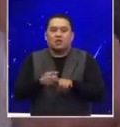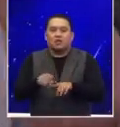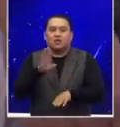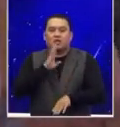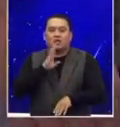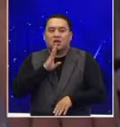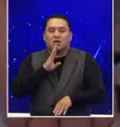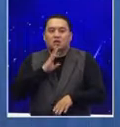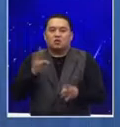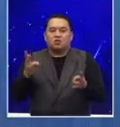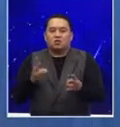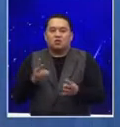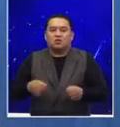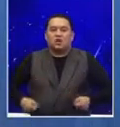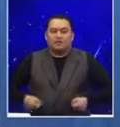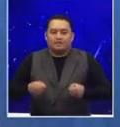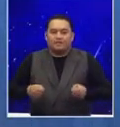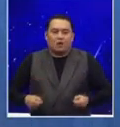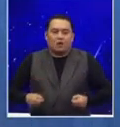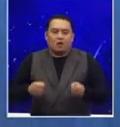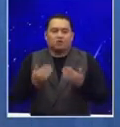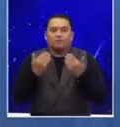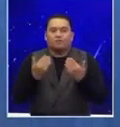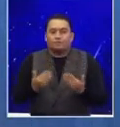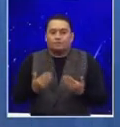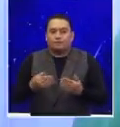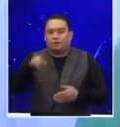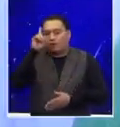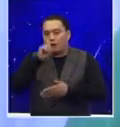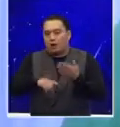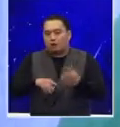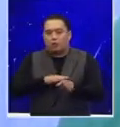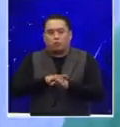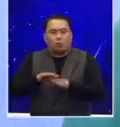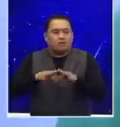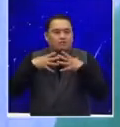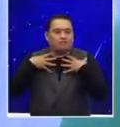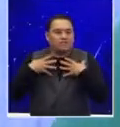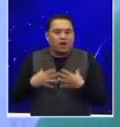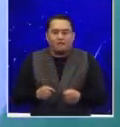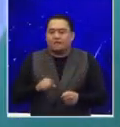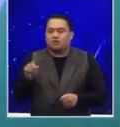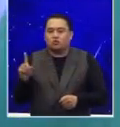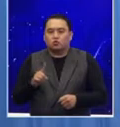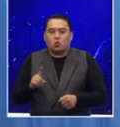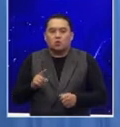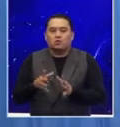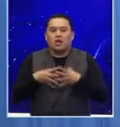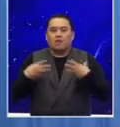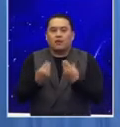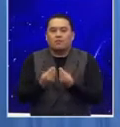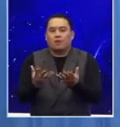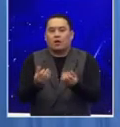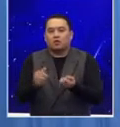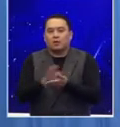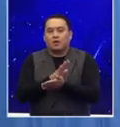девочка буквально прикована к инвалидному креслу. Но уже сегодня появилась надежда на полное выздоровление. Вот уже несколько лет семья получает